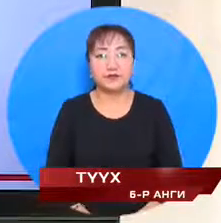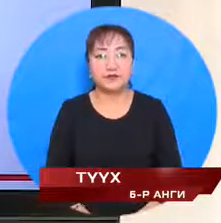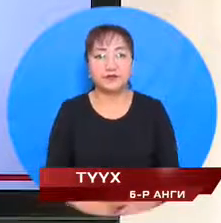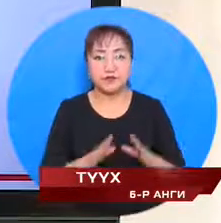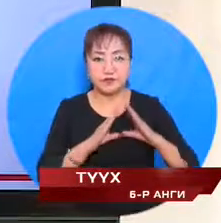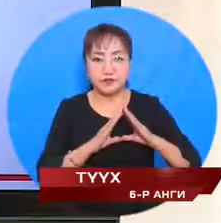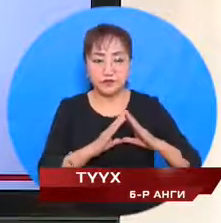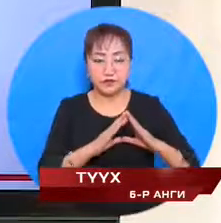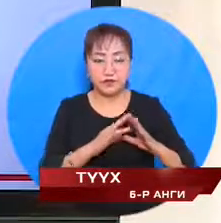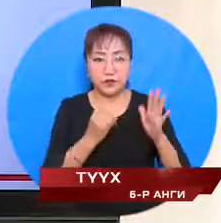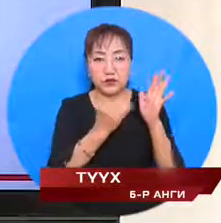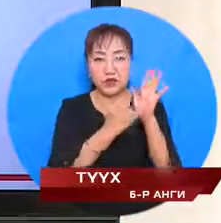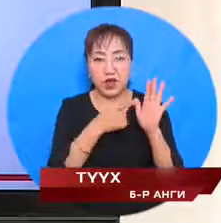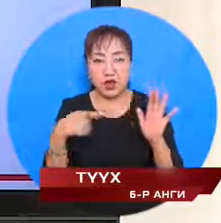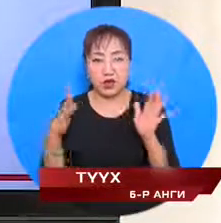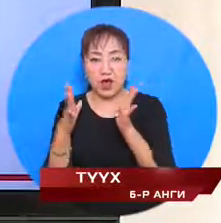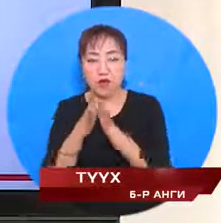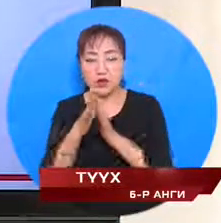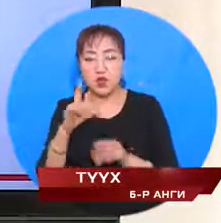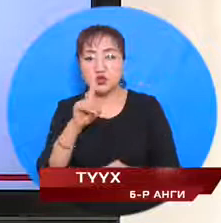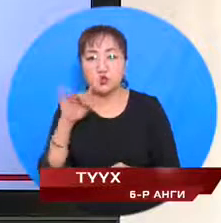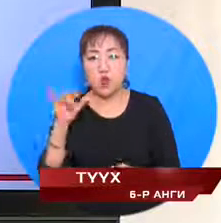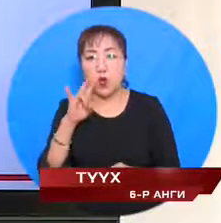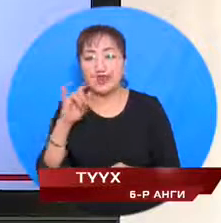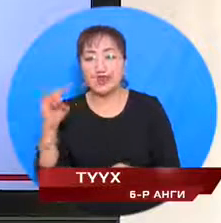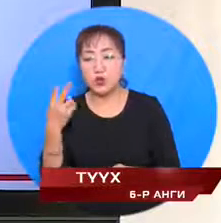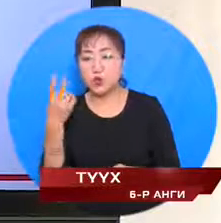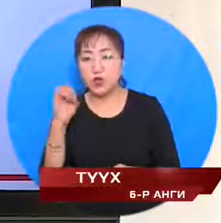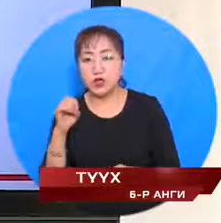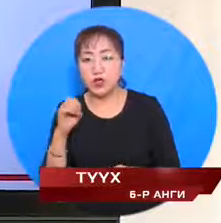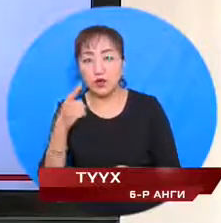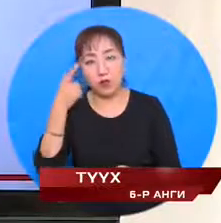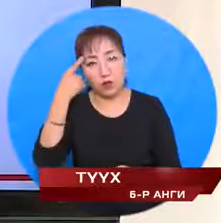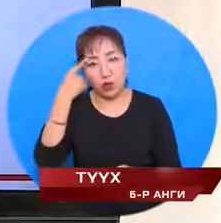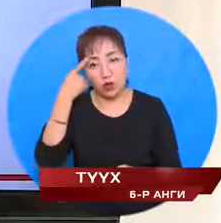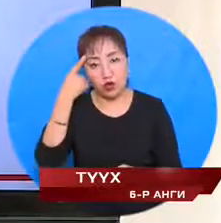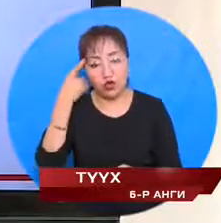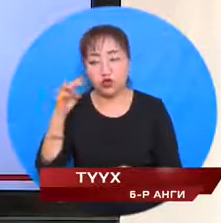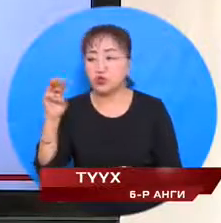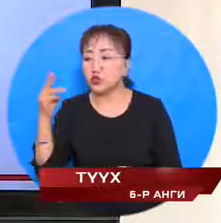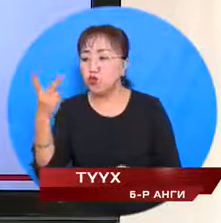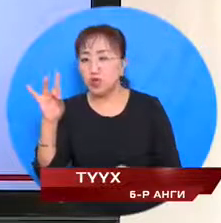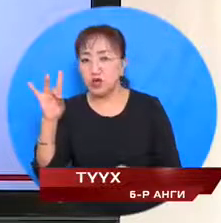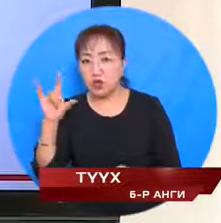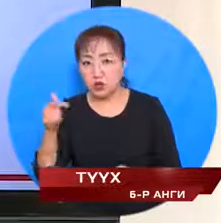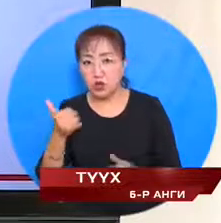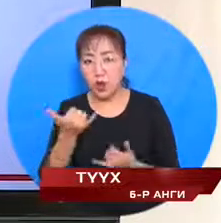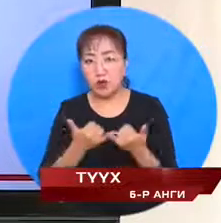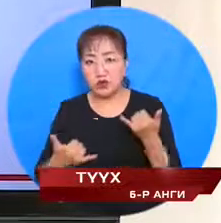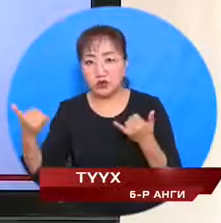6-аас 10-р зууны үеийн монголчууд ба төрөг угсааны улсуудын тухай гэрийн даалгаварт уншиж судалж ирэх